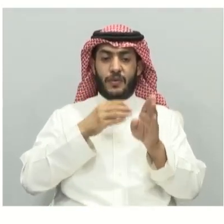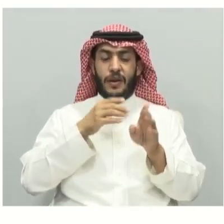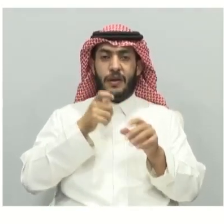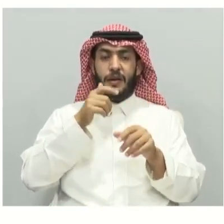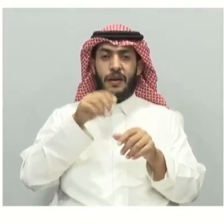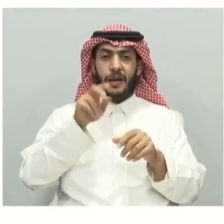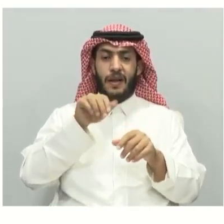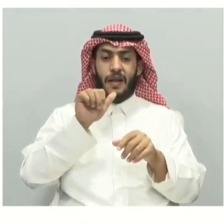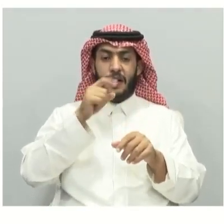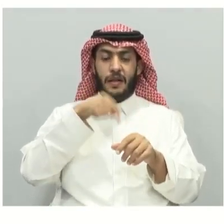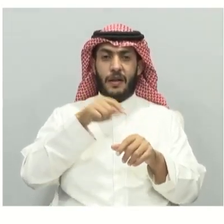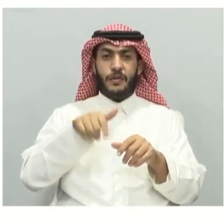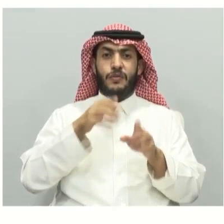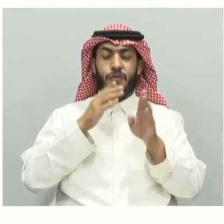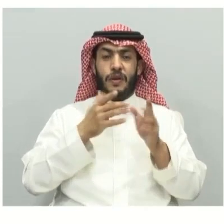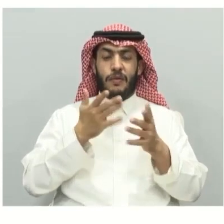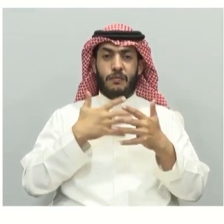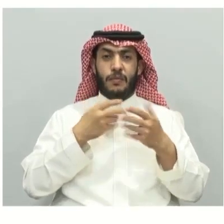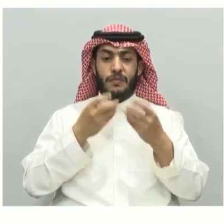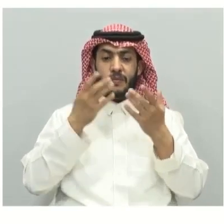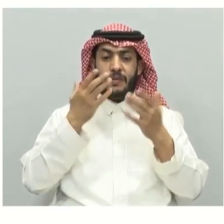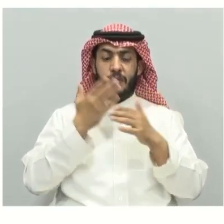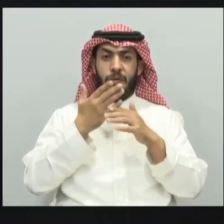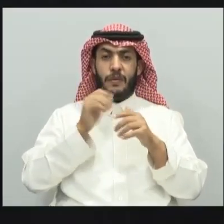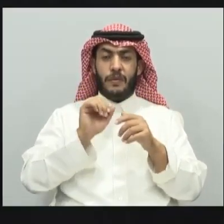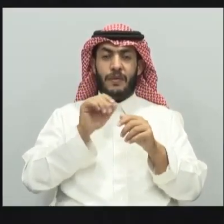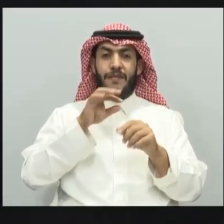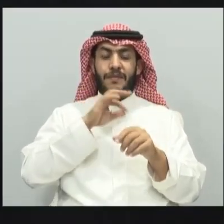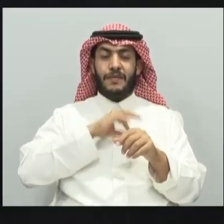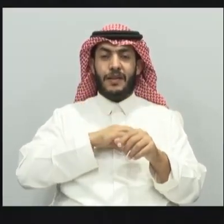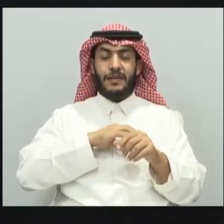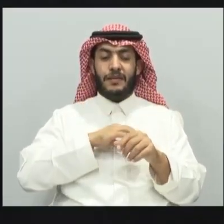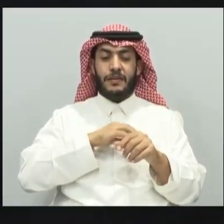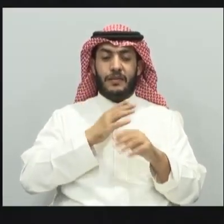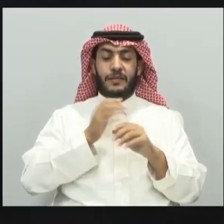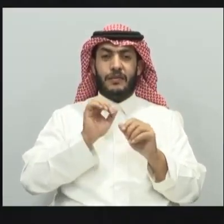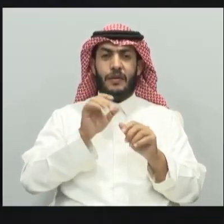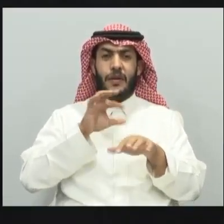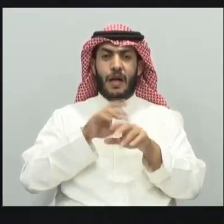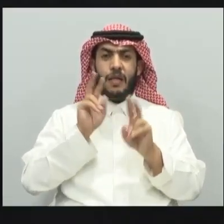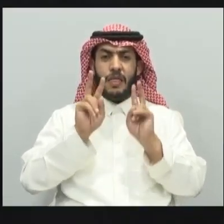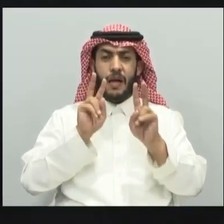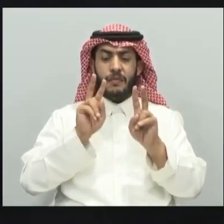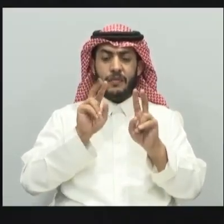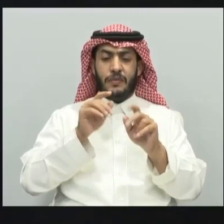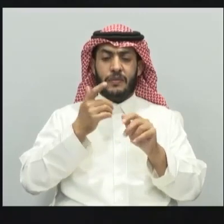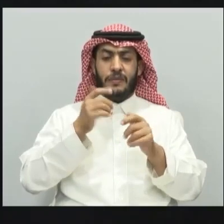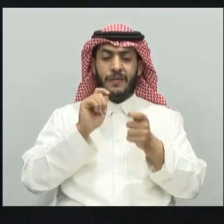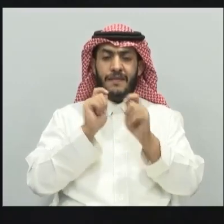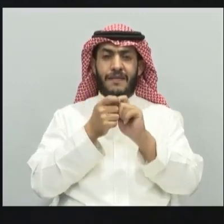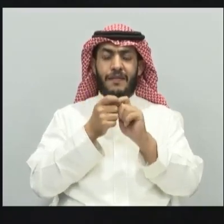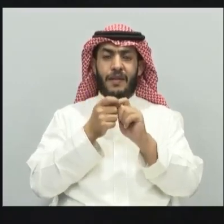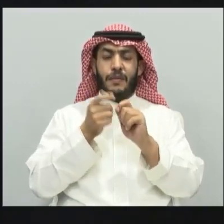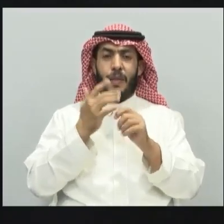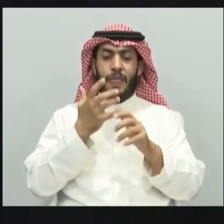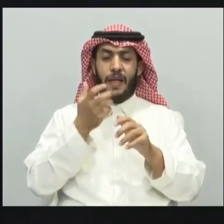ان قيض لهذه السنه الشريفه من ينافح عنها ويذب عنها الكذب صيانه لها